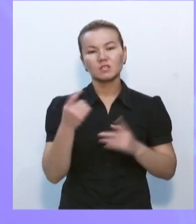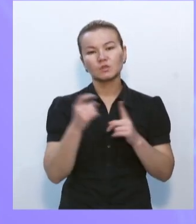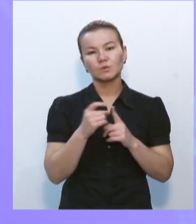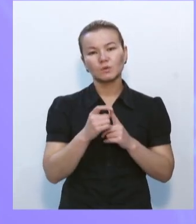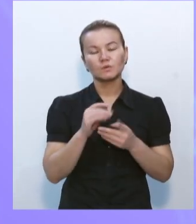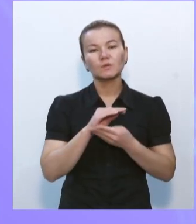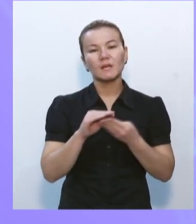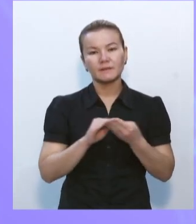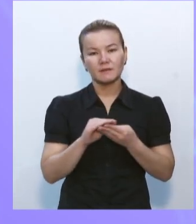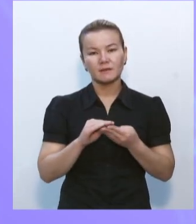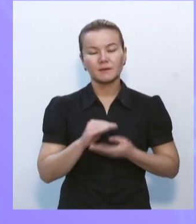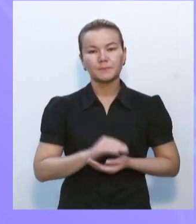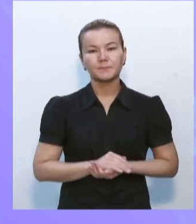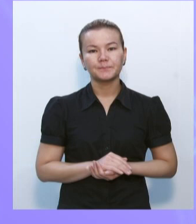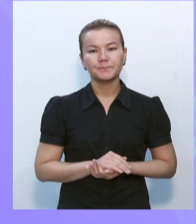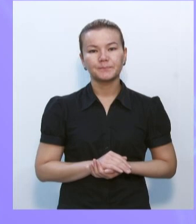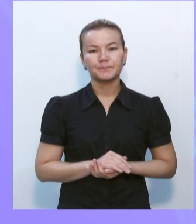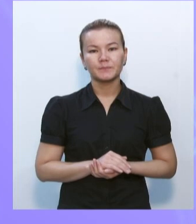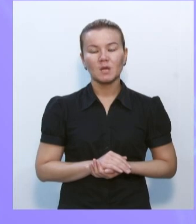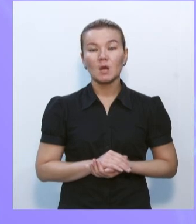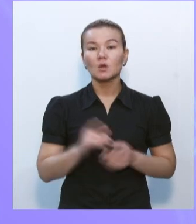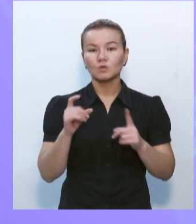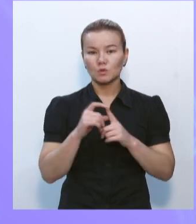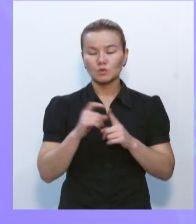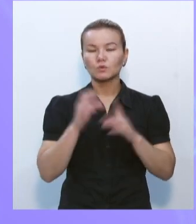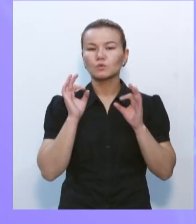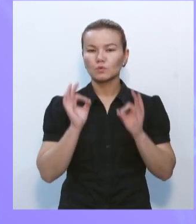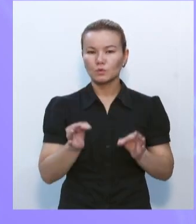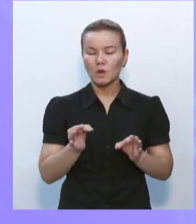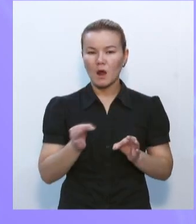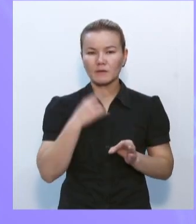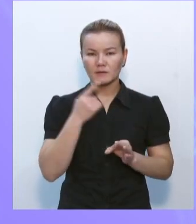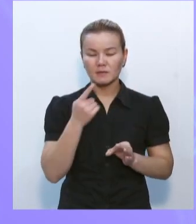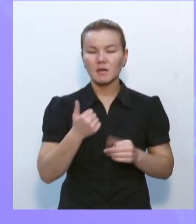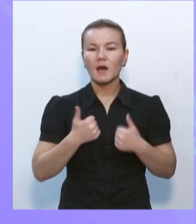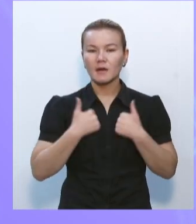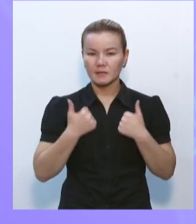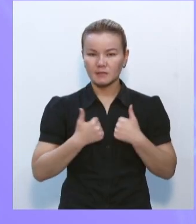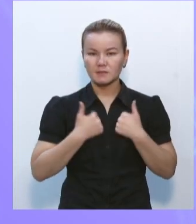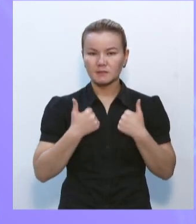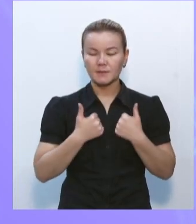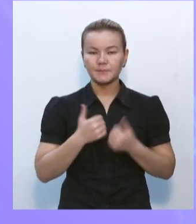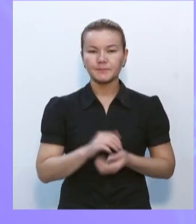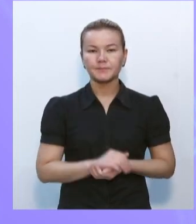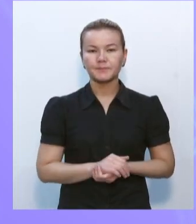сөздөрдү кайталагыла. Сөздөрдү туура айтканга аракет